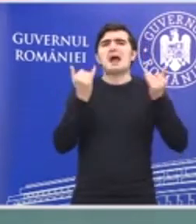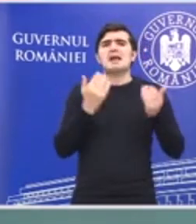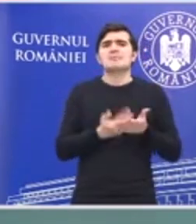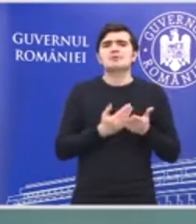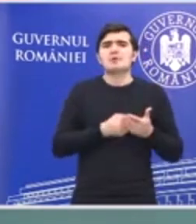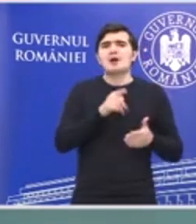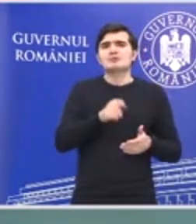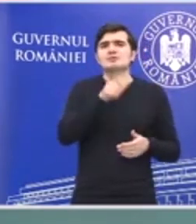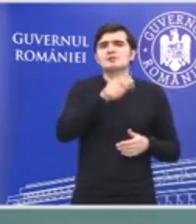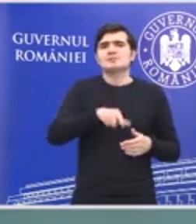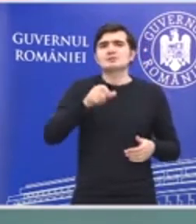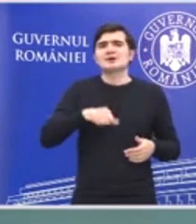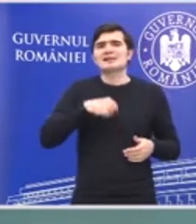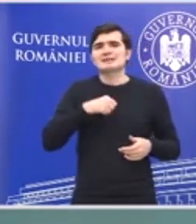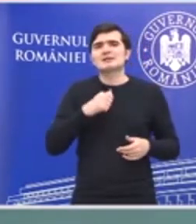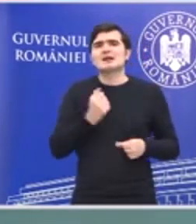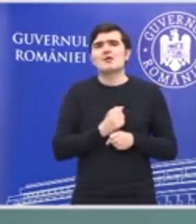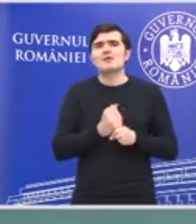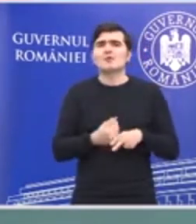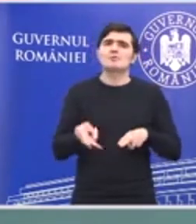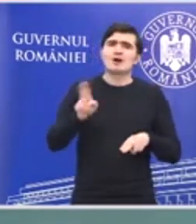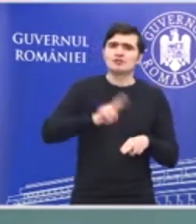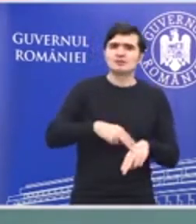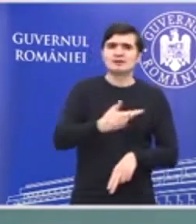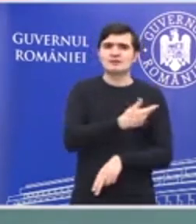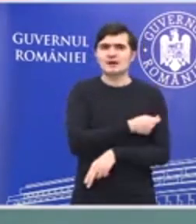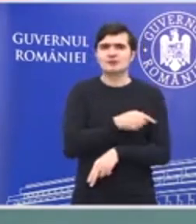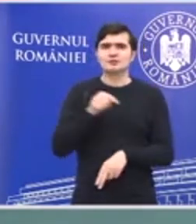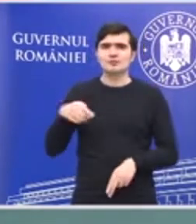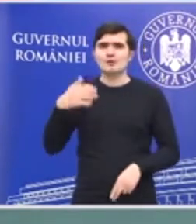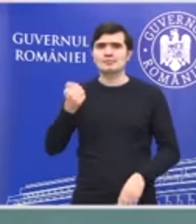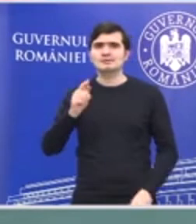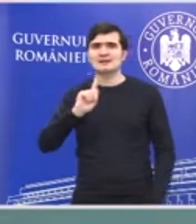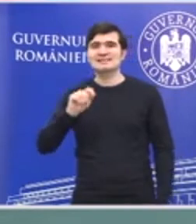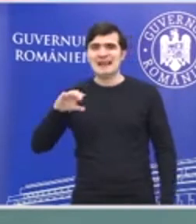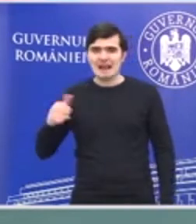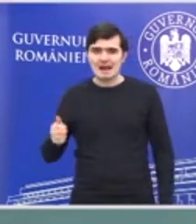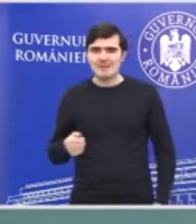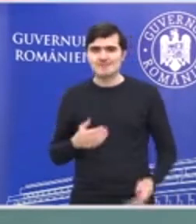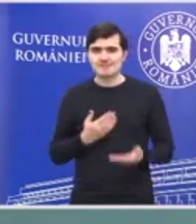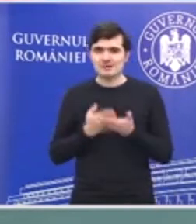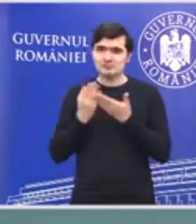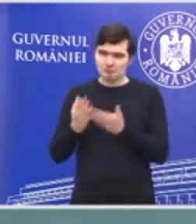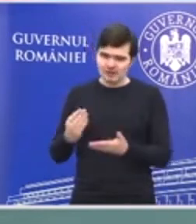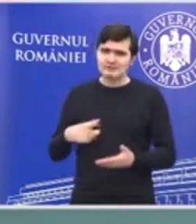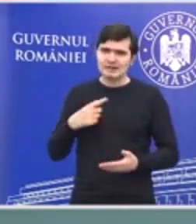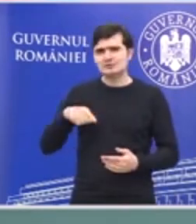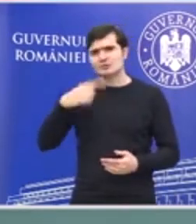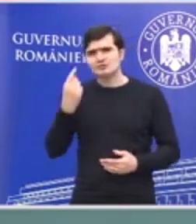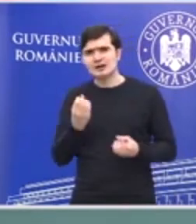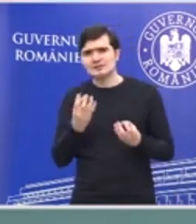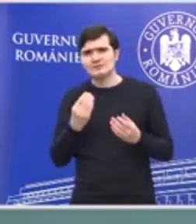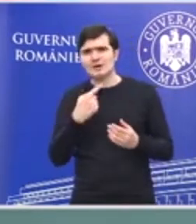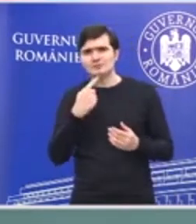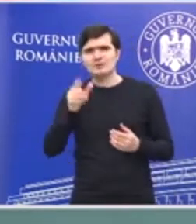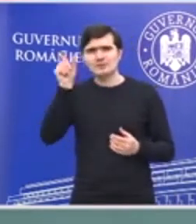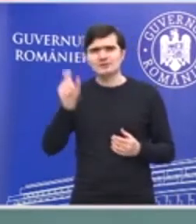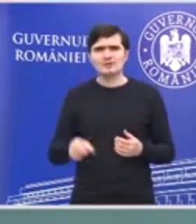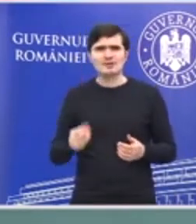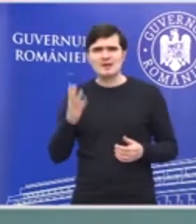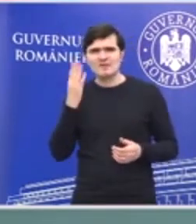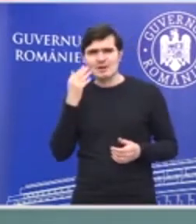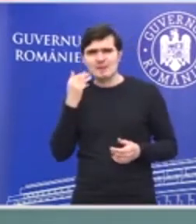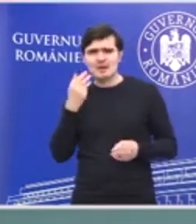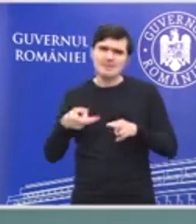persoanele majoritar vaccinate. Tocmai de aceea au mai fost alte semnale că persoanele de sex feminin sunt mai